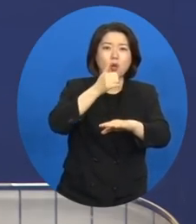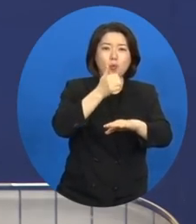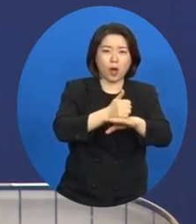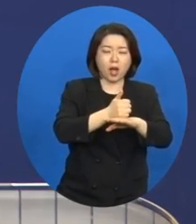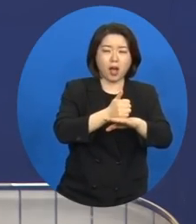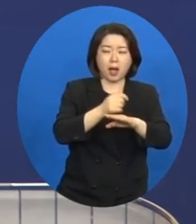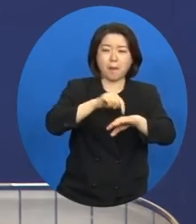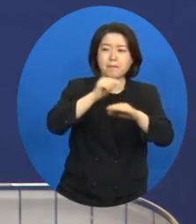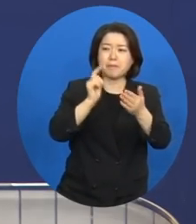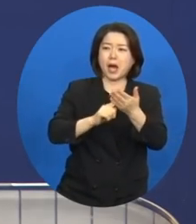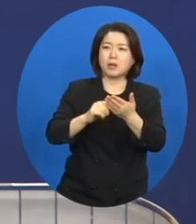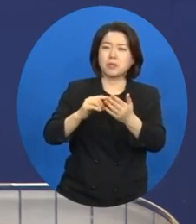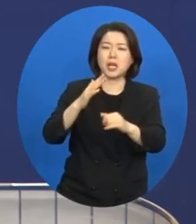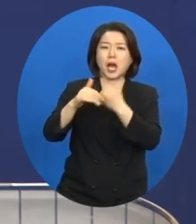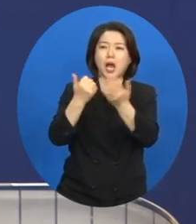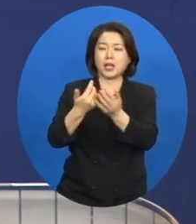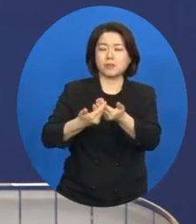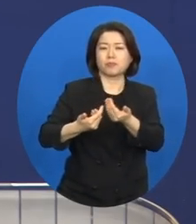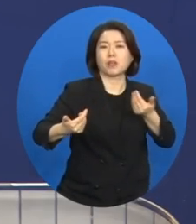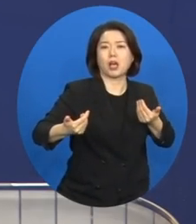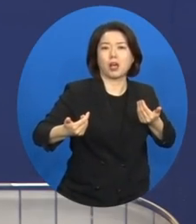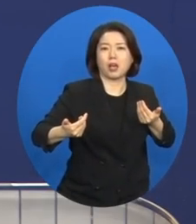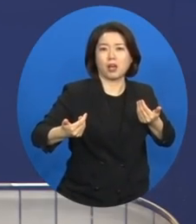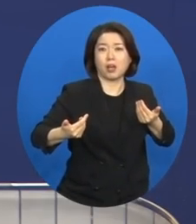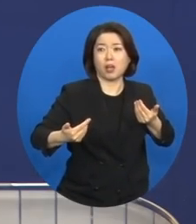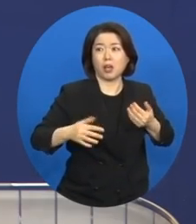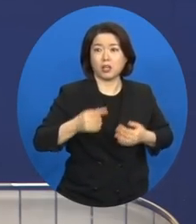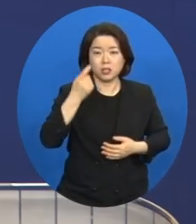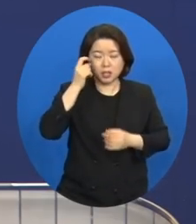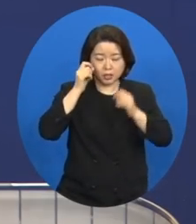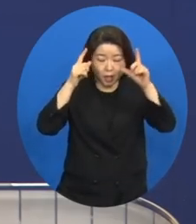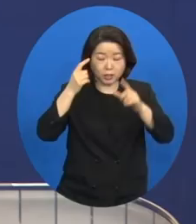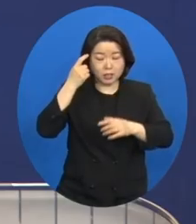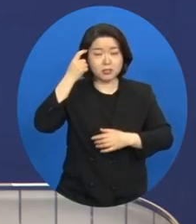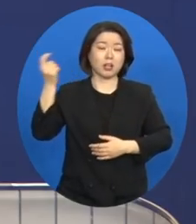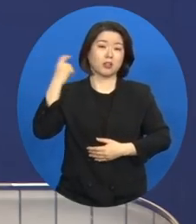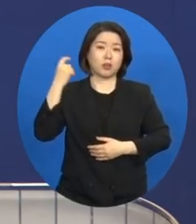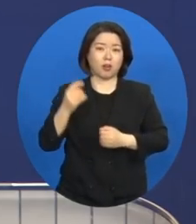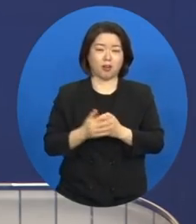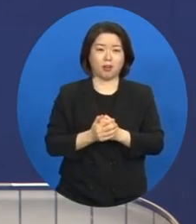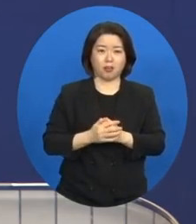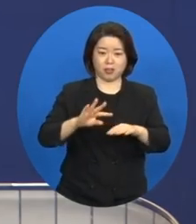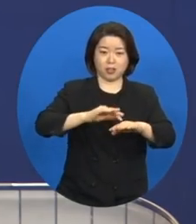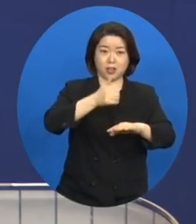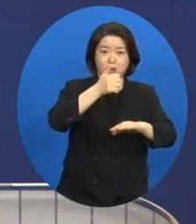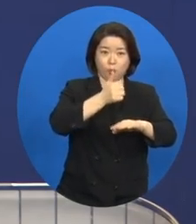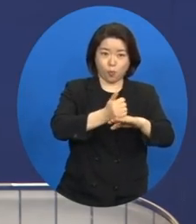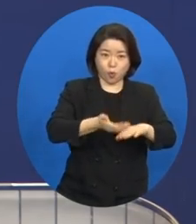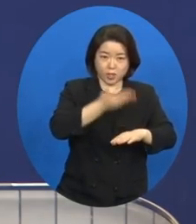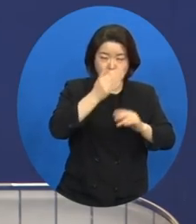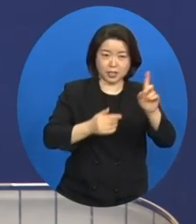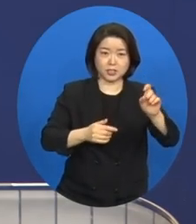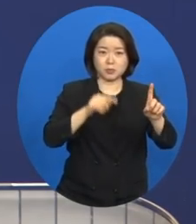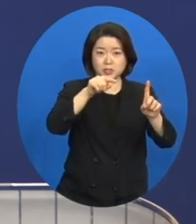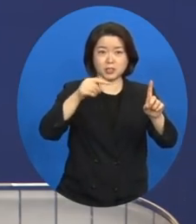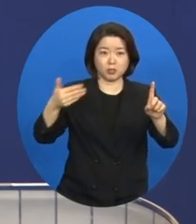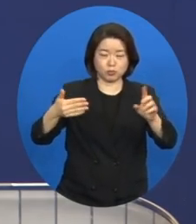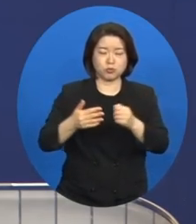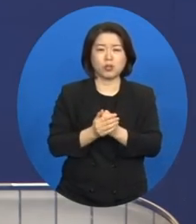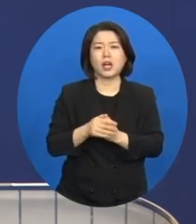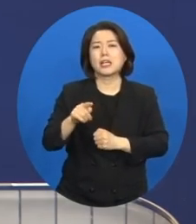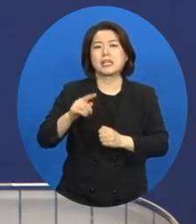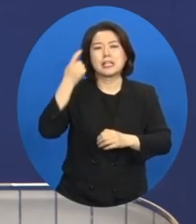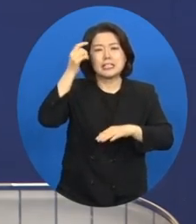것이다. 이 말씀이 그때 딱 들려왔던 거예요. 깬 순간에 열왕기상 11장 9절에 이 말씀이었습니다. 이와 같이 솔로몬의 마음이